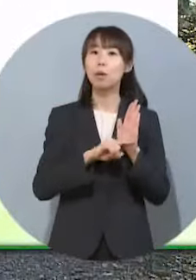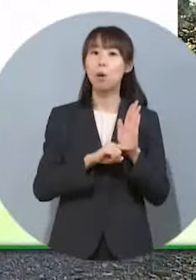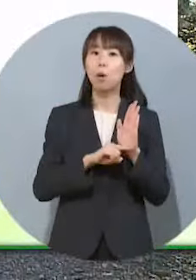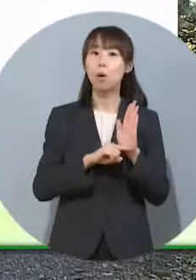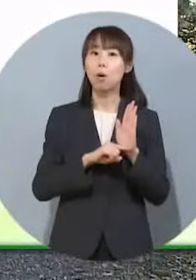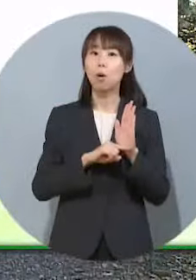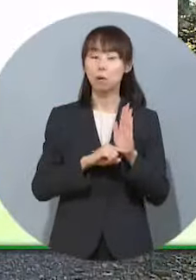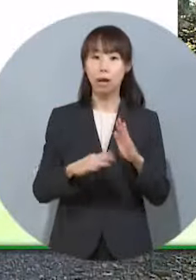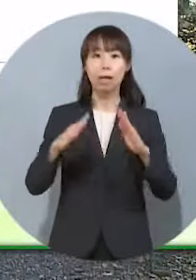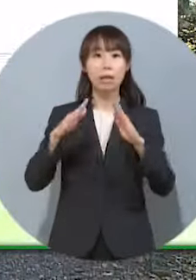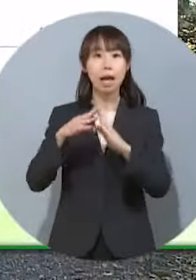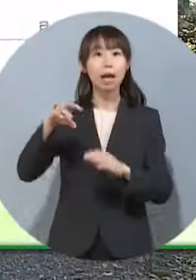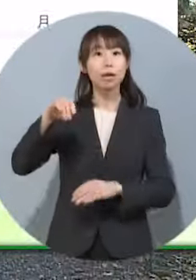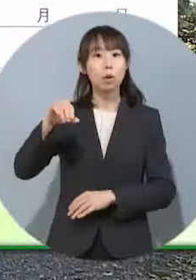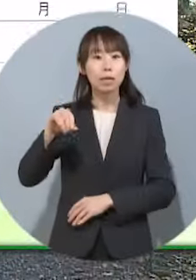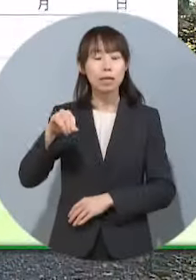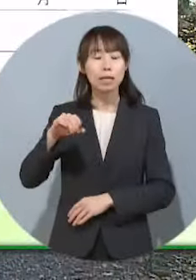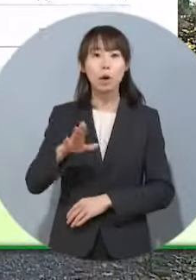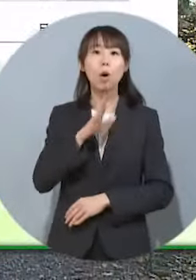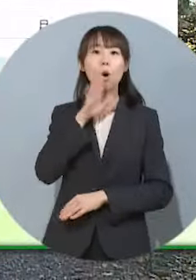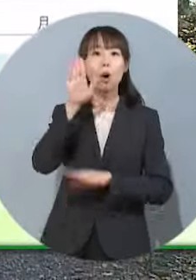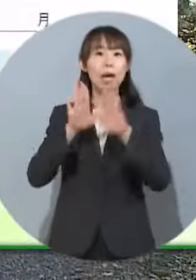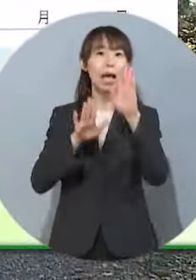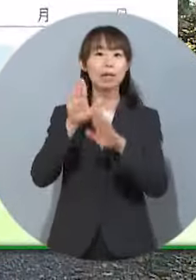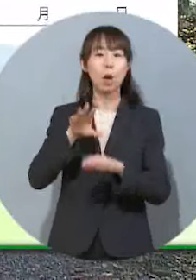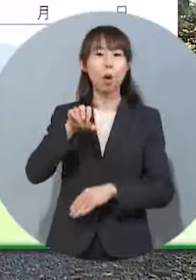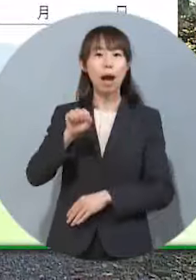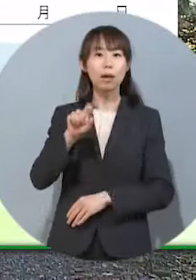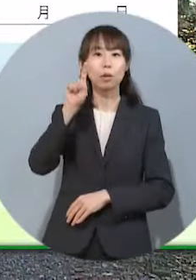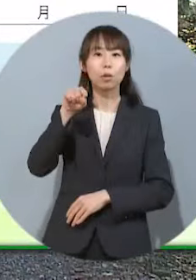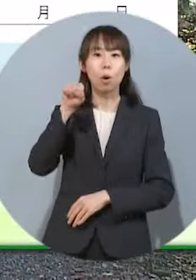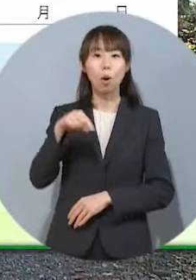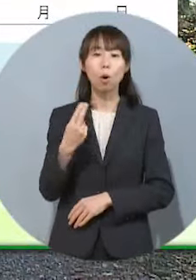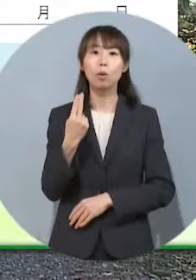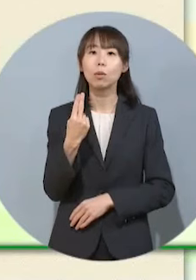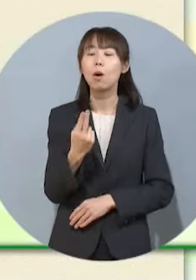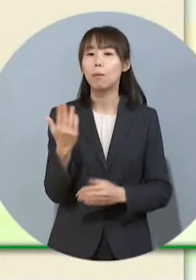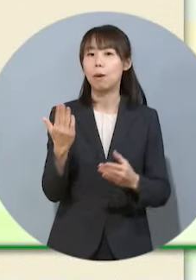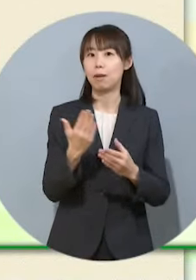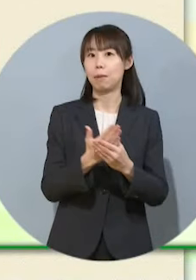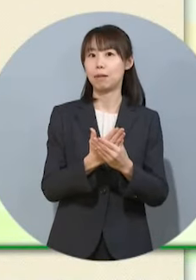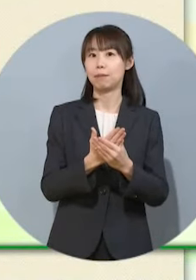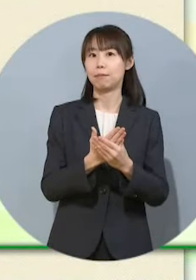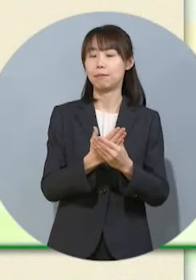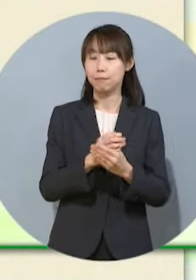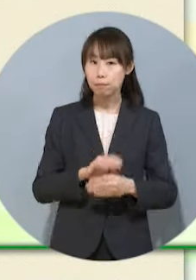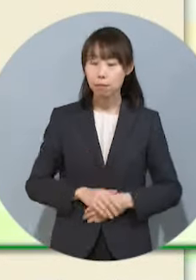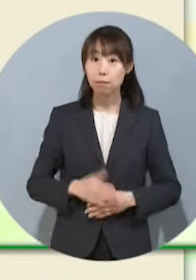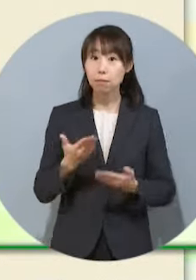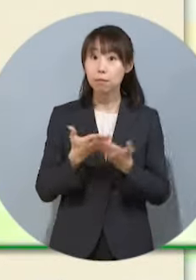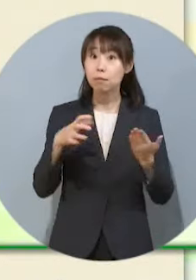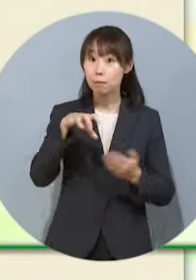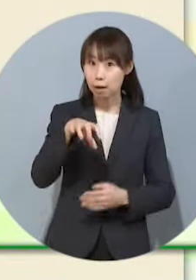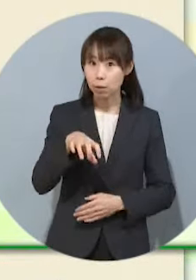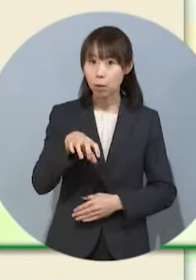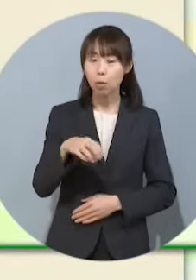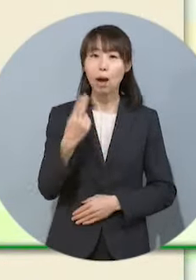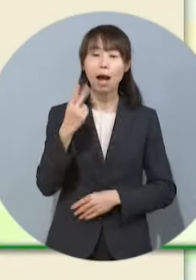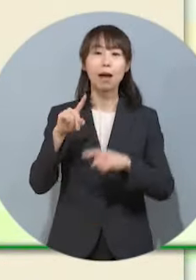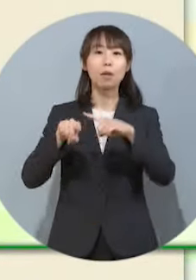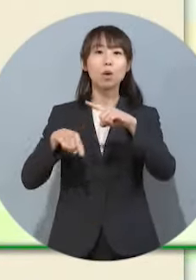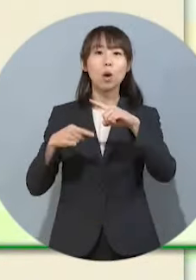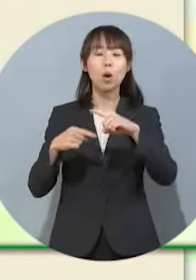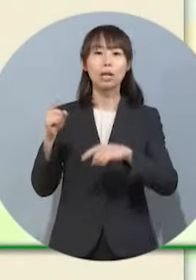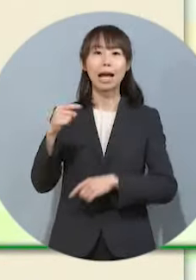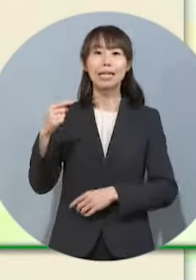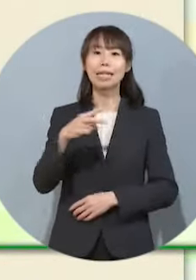現状把握ノートなどを掲載しています。 都庁第一、第二本